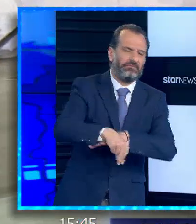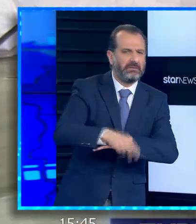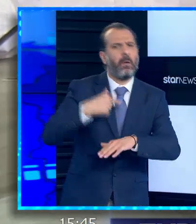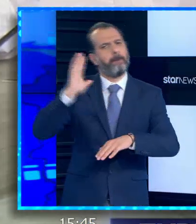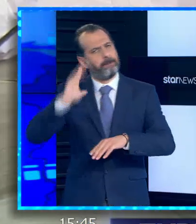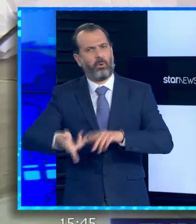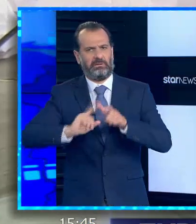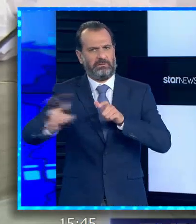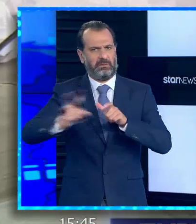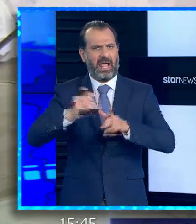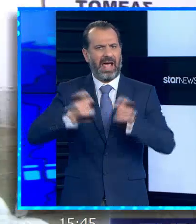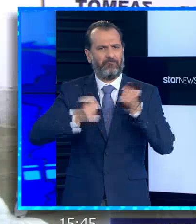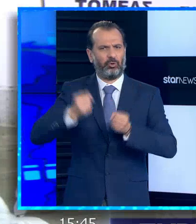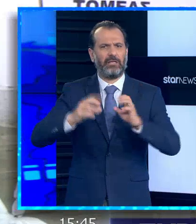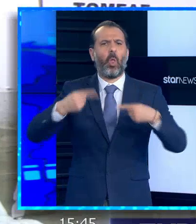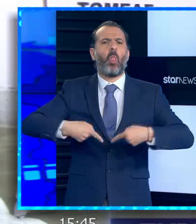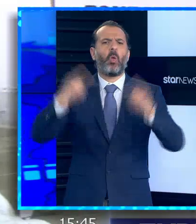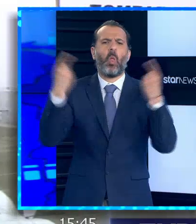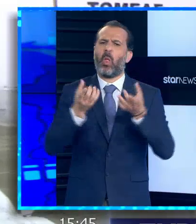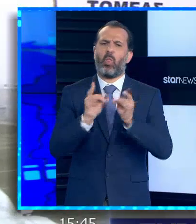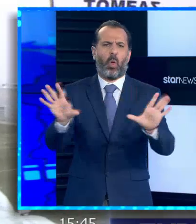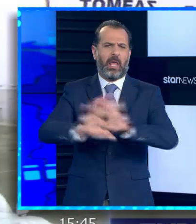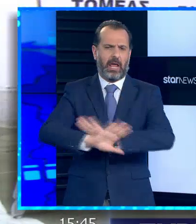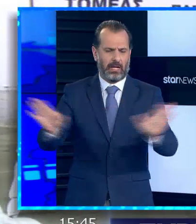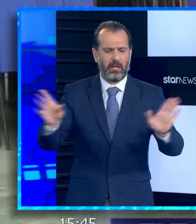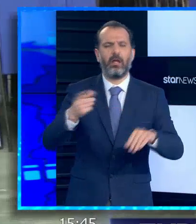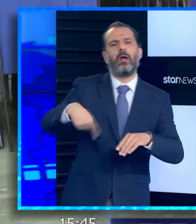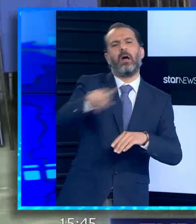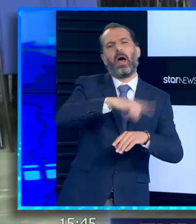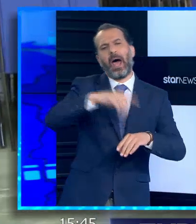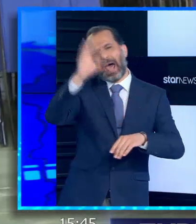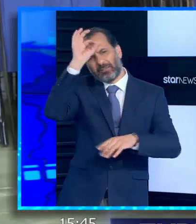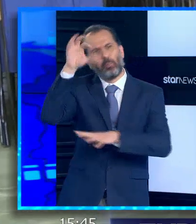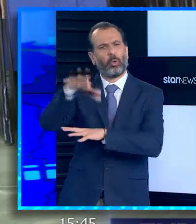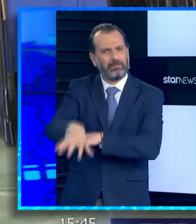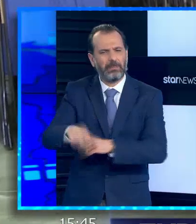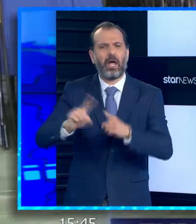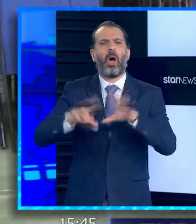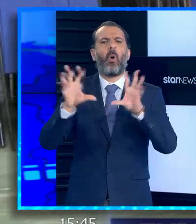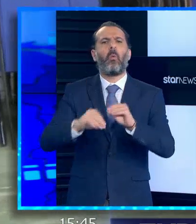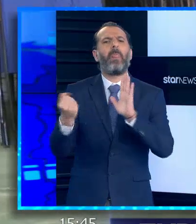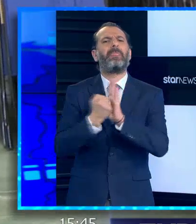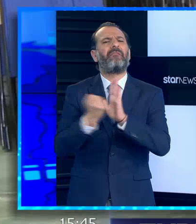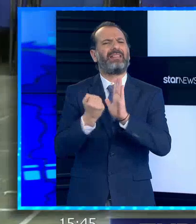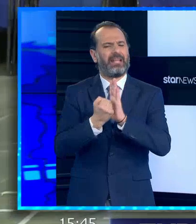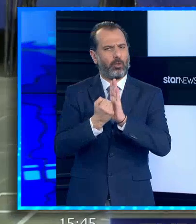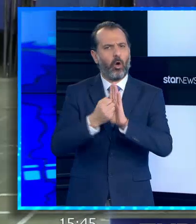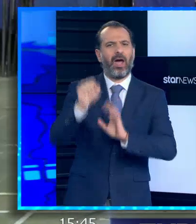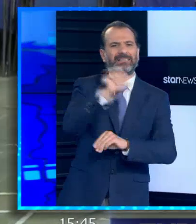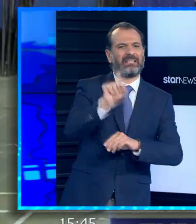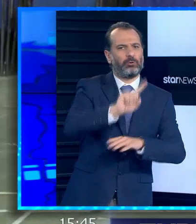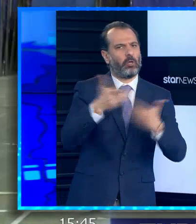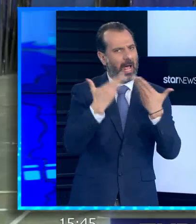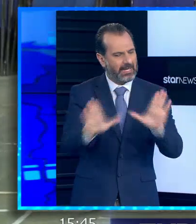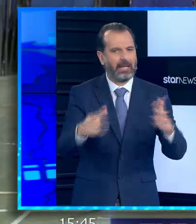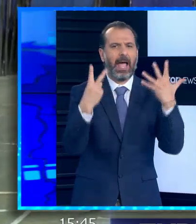να μετακινηθούν χωρίς να πληρώσουν διόδια, ενώ αστυνομικά τμήματα και γραφεία διαβατηρίων το Σαββατοκύριακο θα είναι ανοιχτά από τις